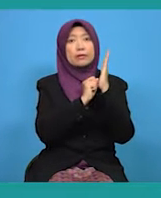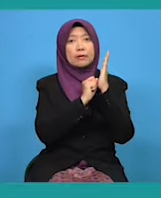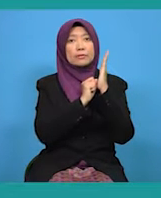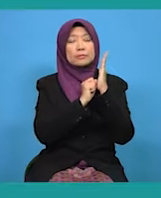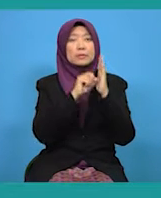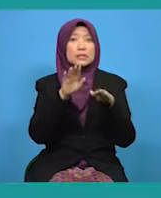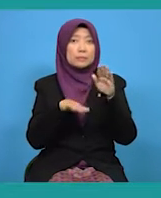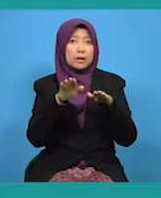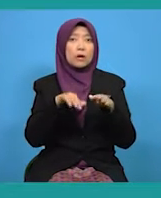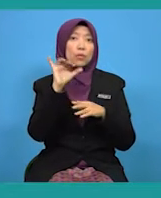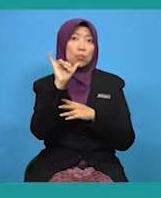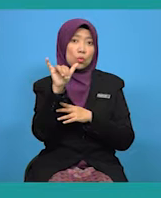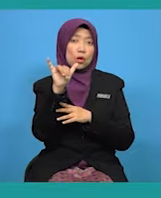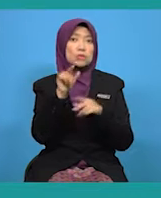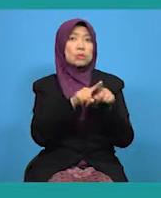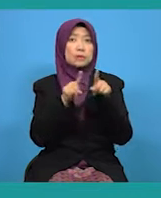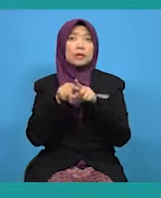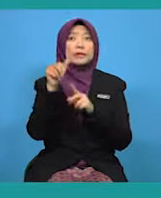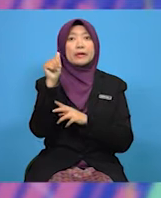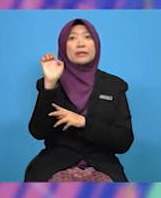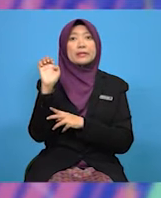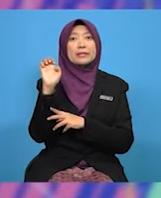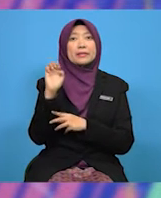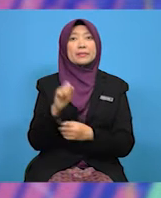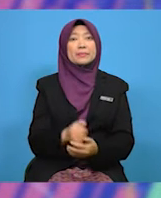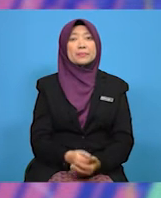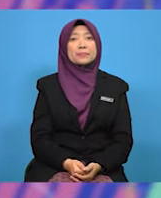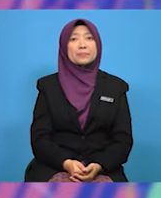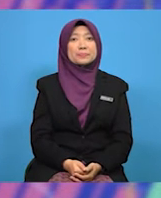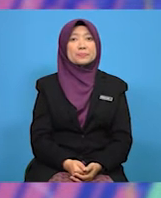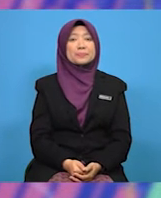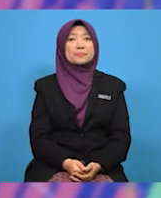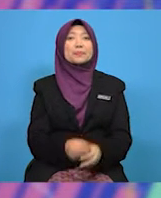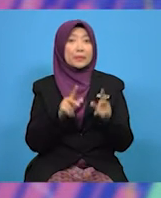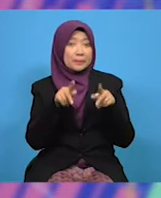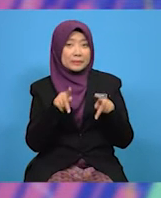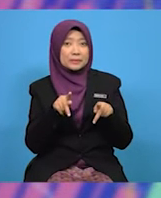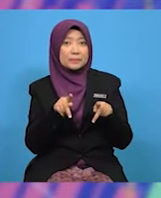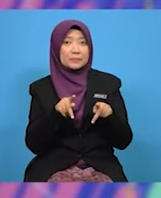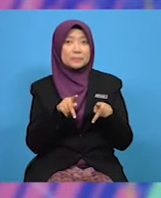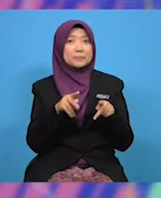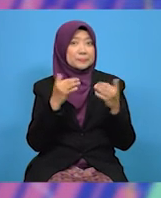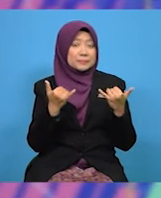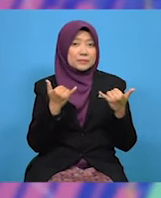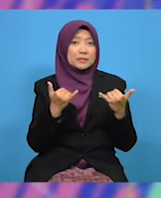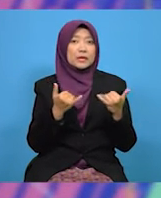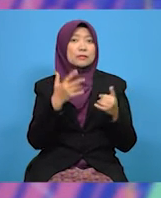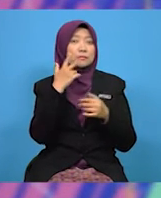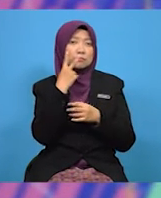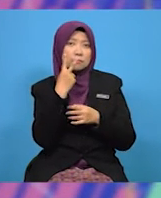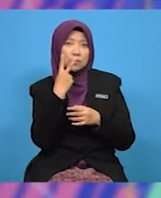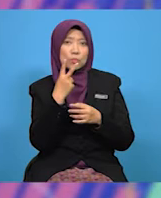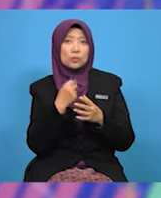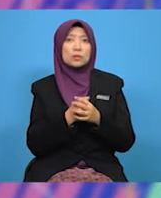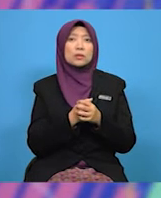keseimbangan muay thai = titik Bailang panjang seterusnya di sini kita lihat